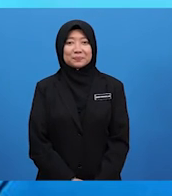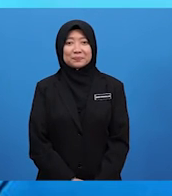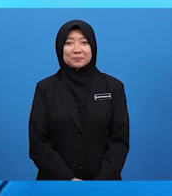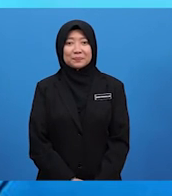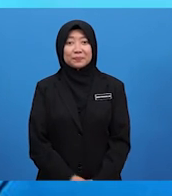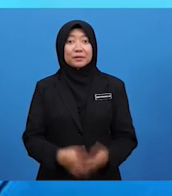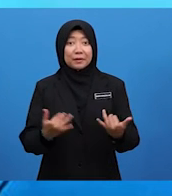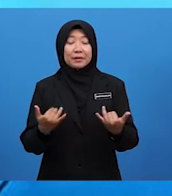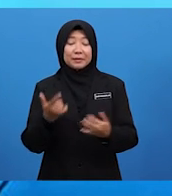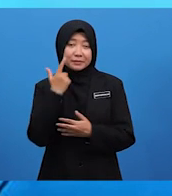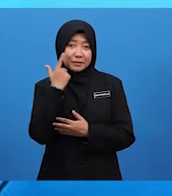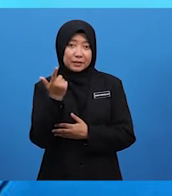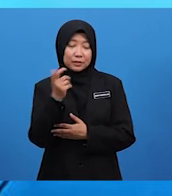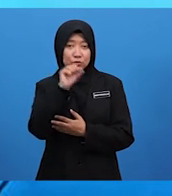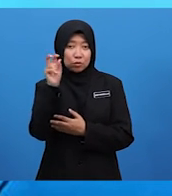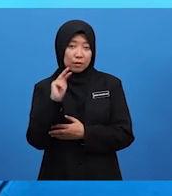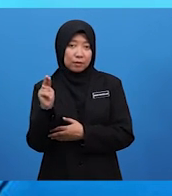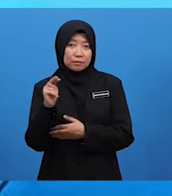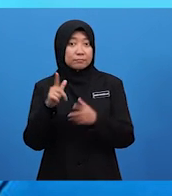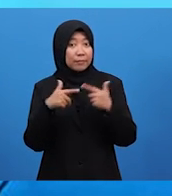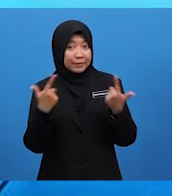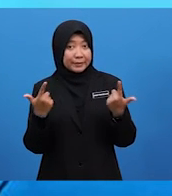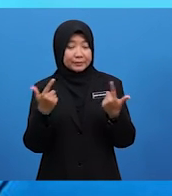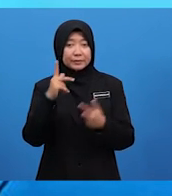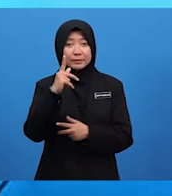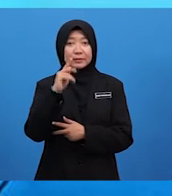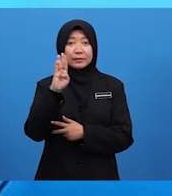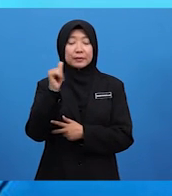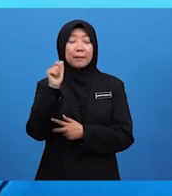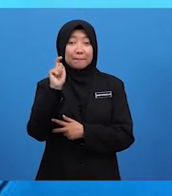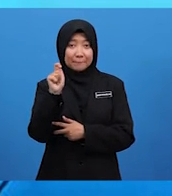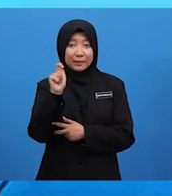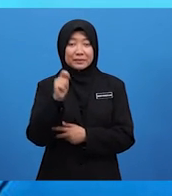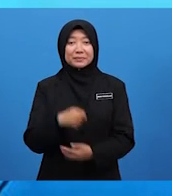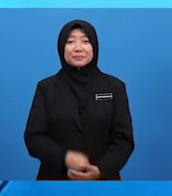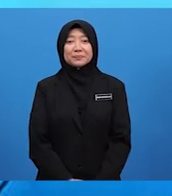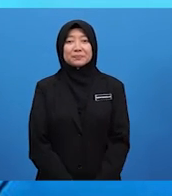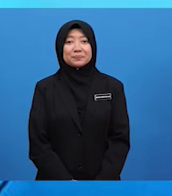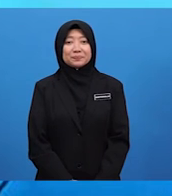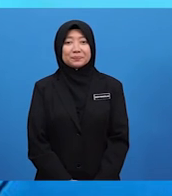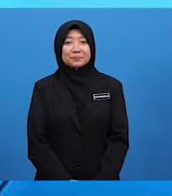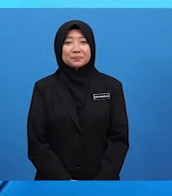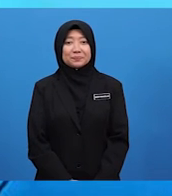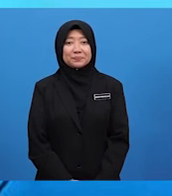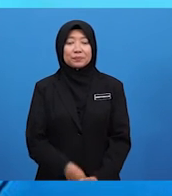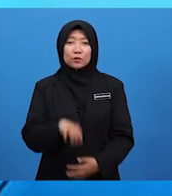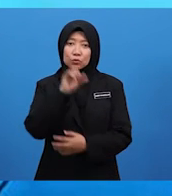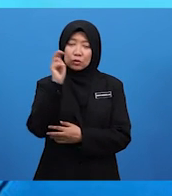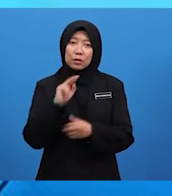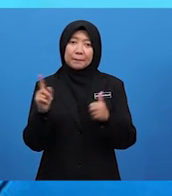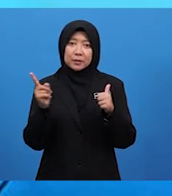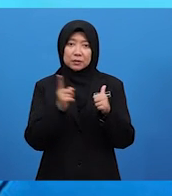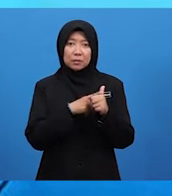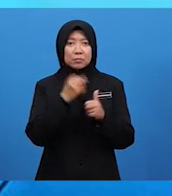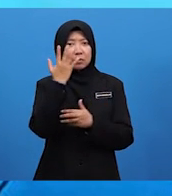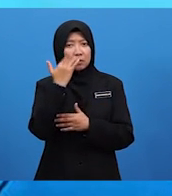Baiklah murid-murid, mari kita lihat soalan seterusnya, iaitu soalan kemahiran berfikir aras tinggi. Soalan